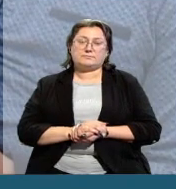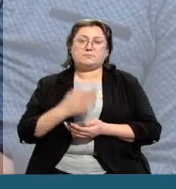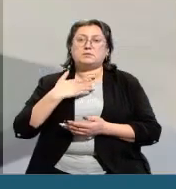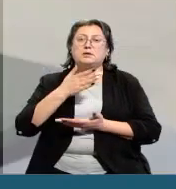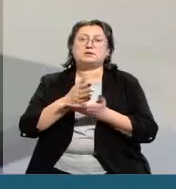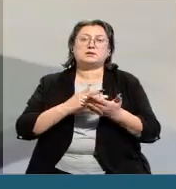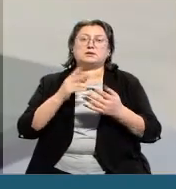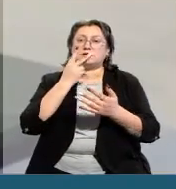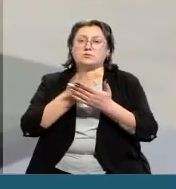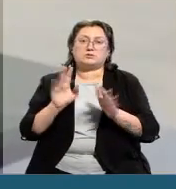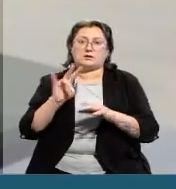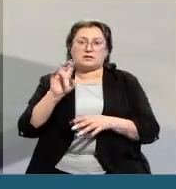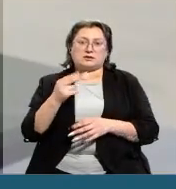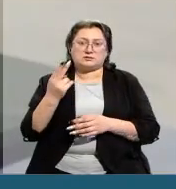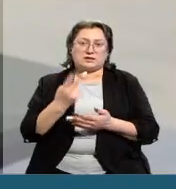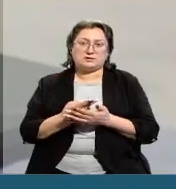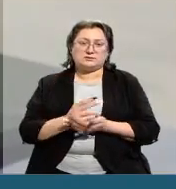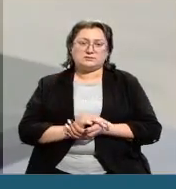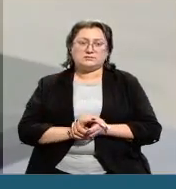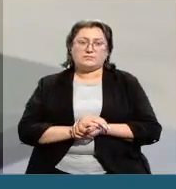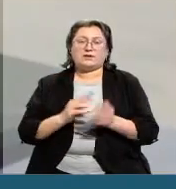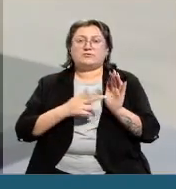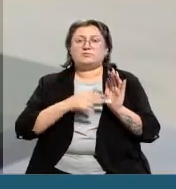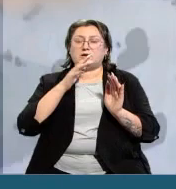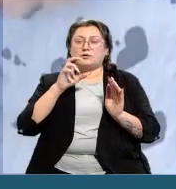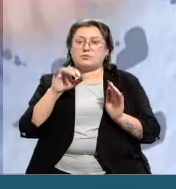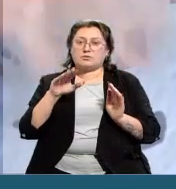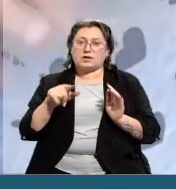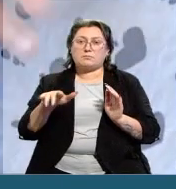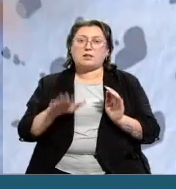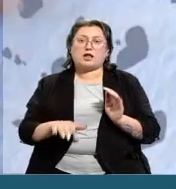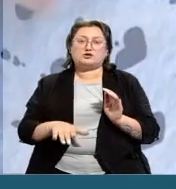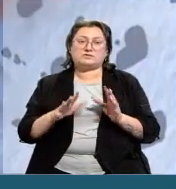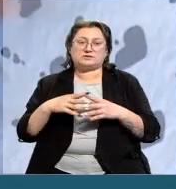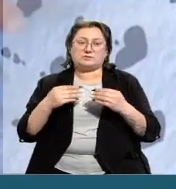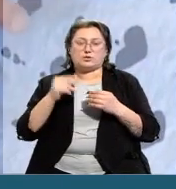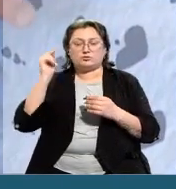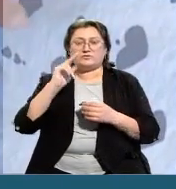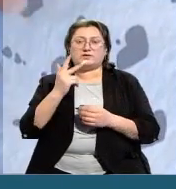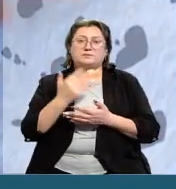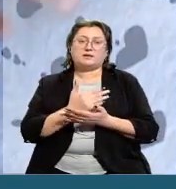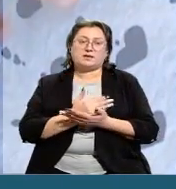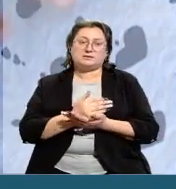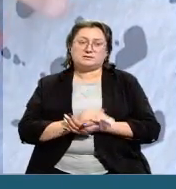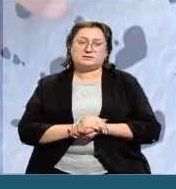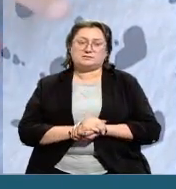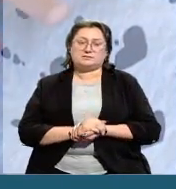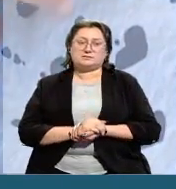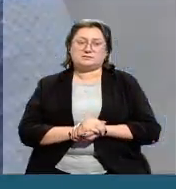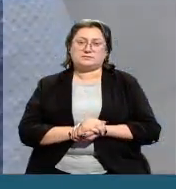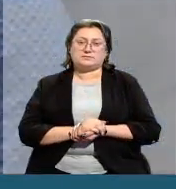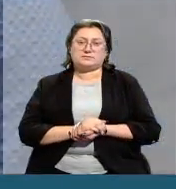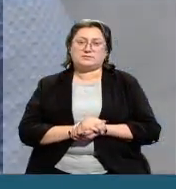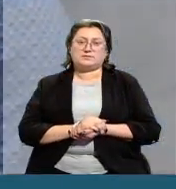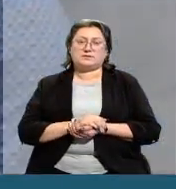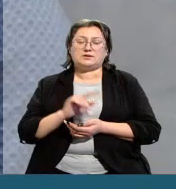Шындап келгенде 8 жастағы Бота үйдің еркесі, 3-ші сыныпта оқиды, жан-жақтан бимен де, спортпен де